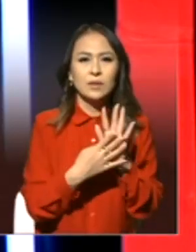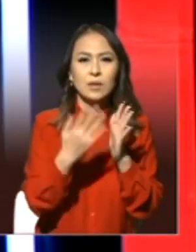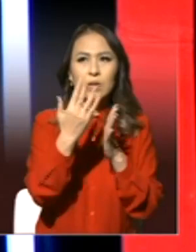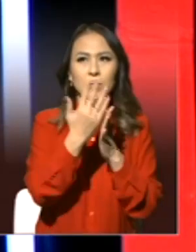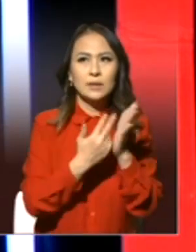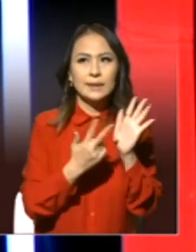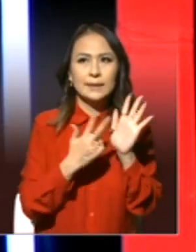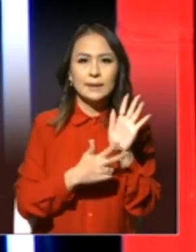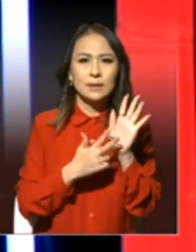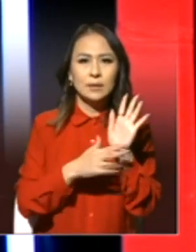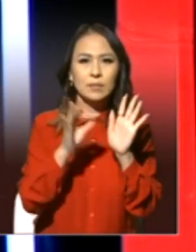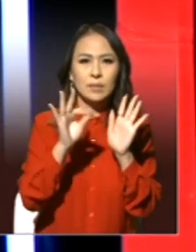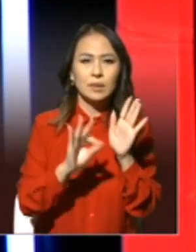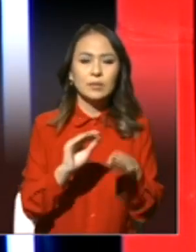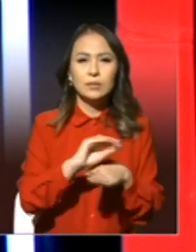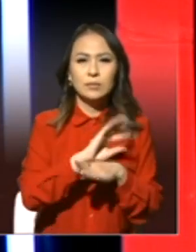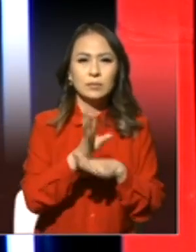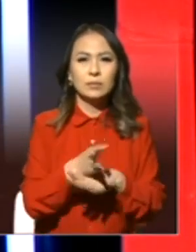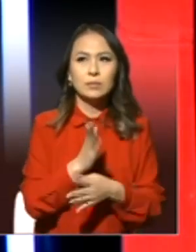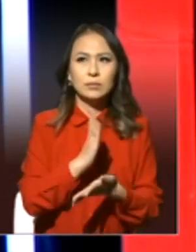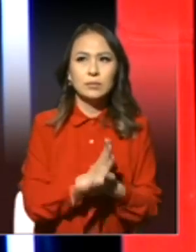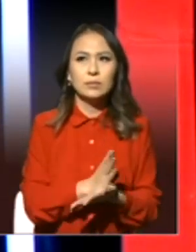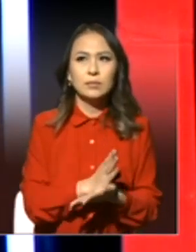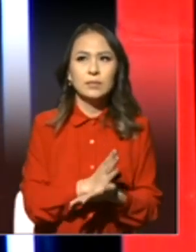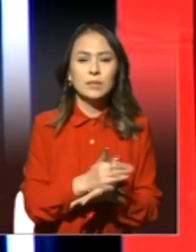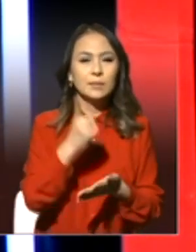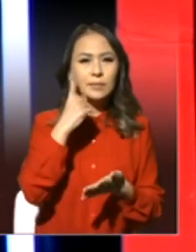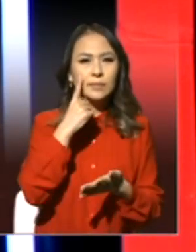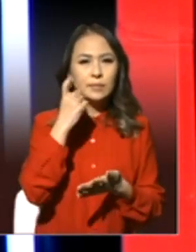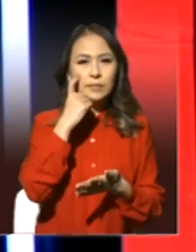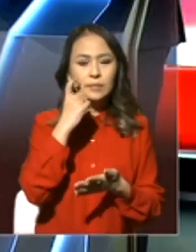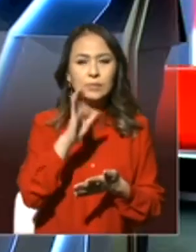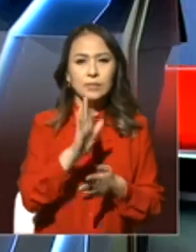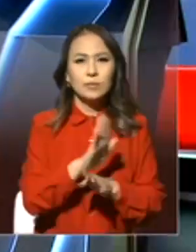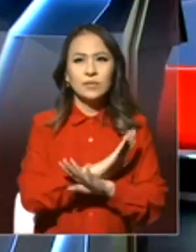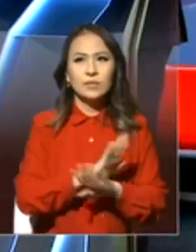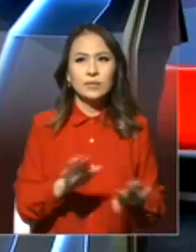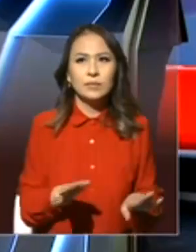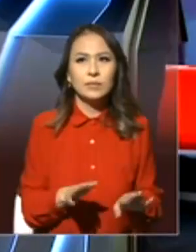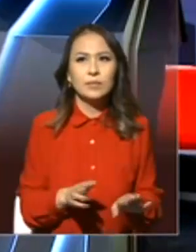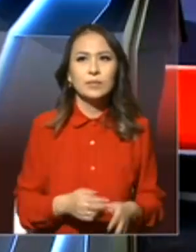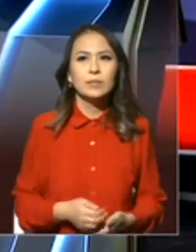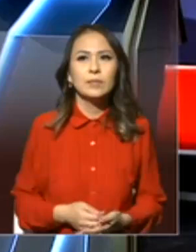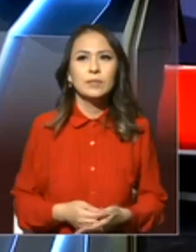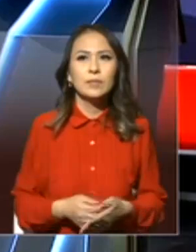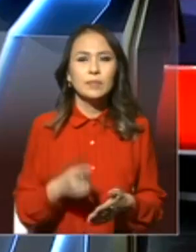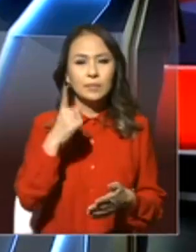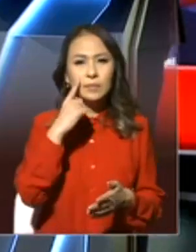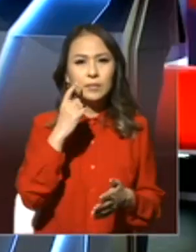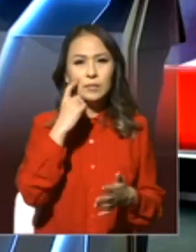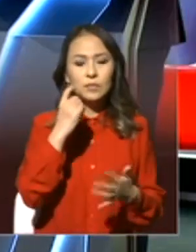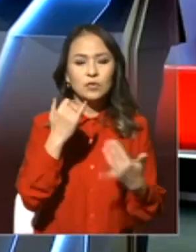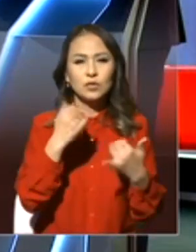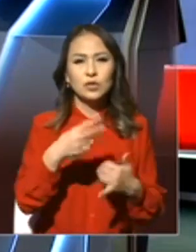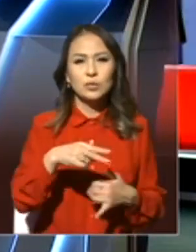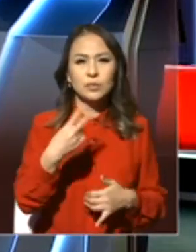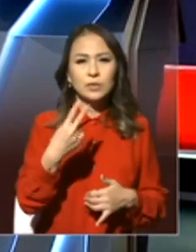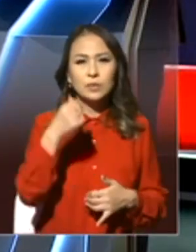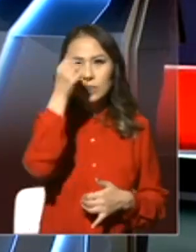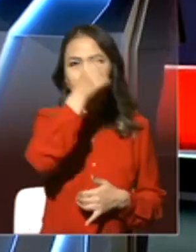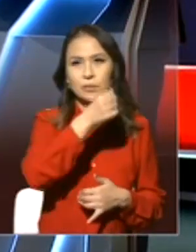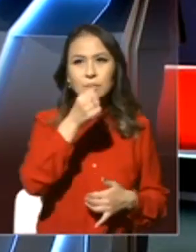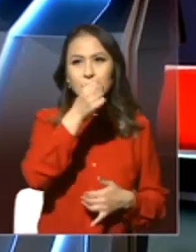80% қазірдің өзінде қамтылған деп айтасыз. Қазірдің өзінде қамтамасыз етілген қант пен жаңағы құс етінен басқасының. қанттың пайызы қазіргі 22 жылы